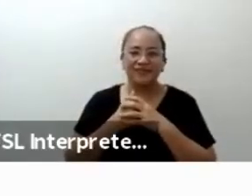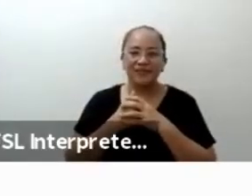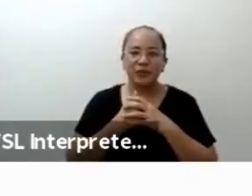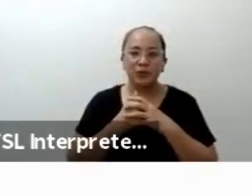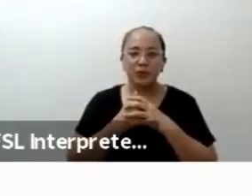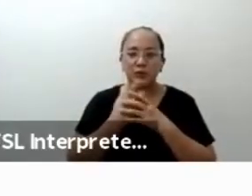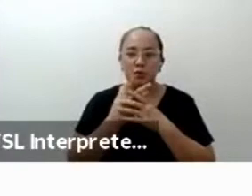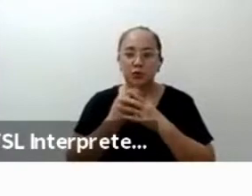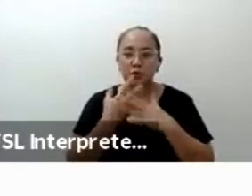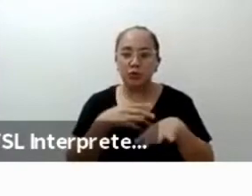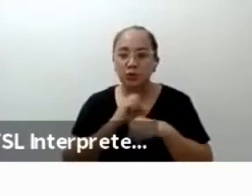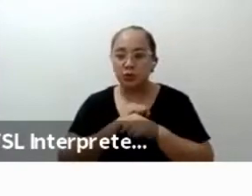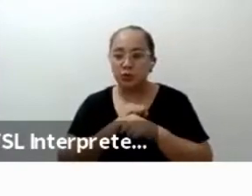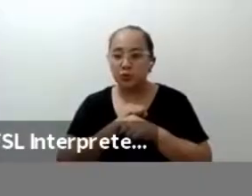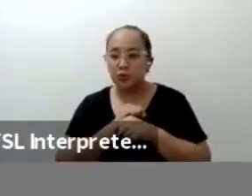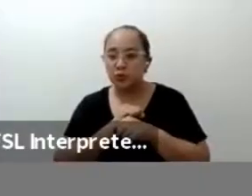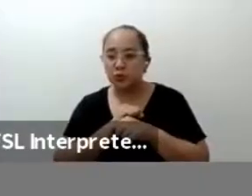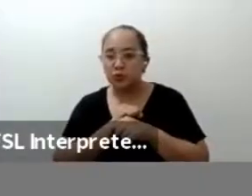close now?